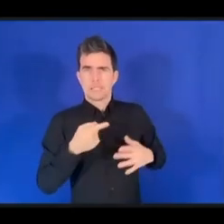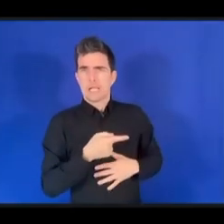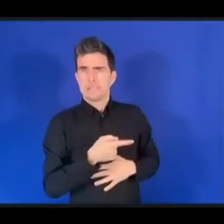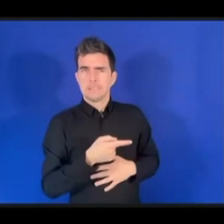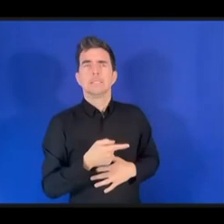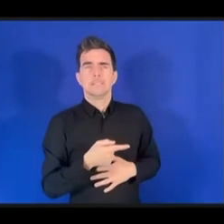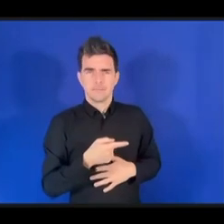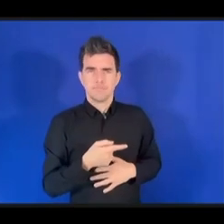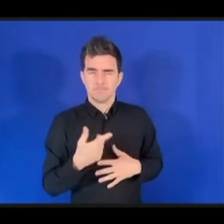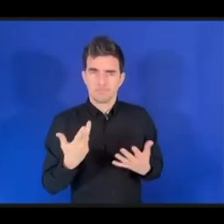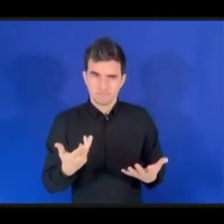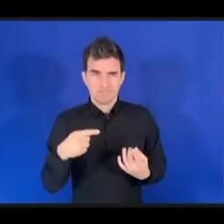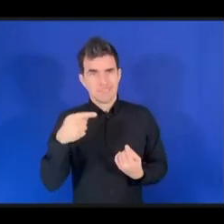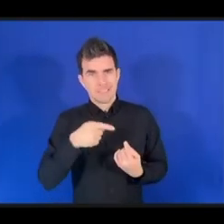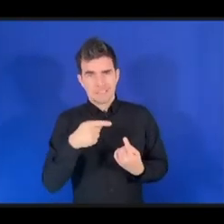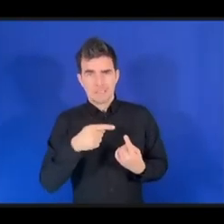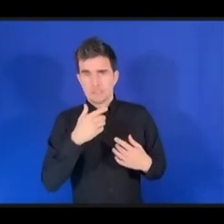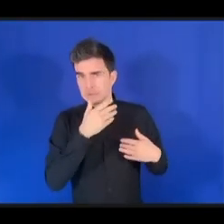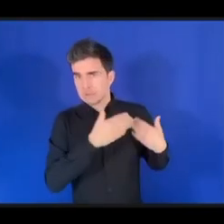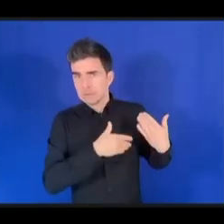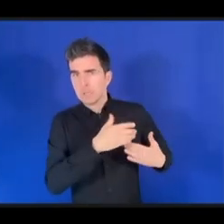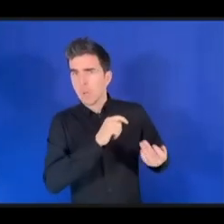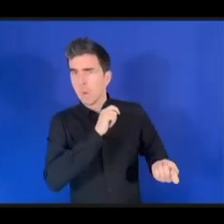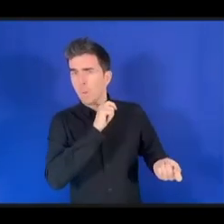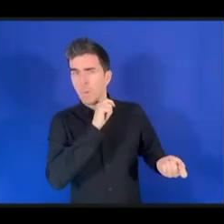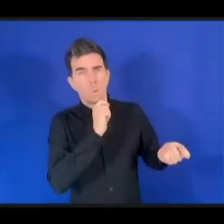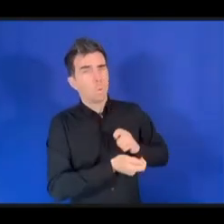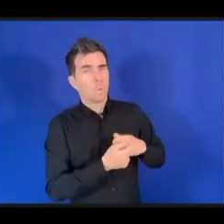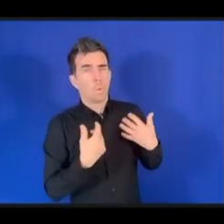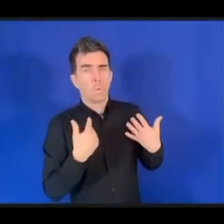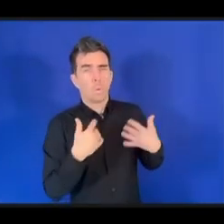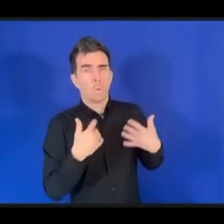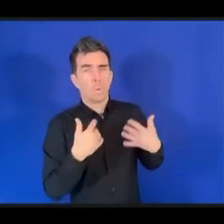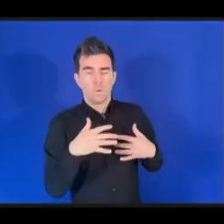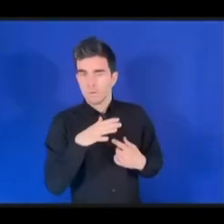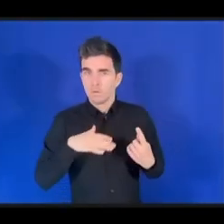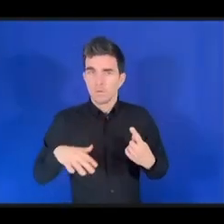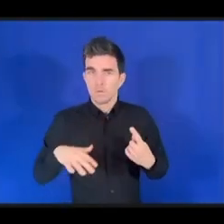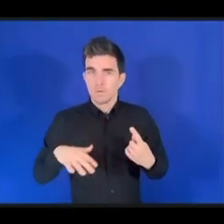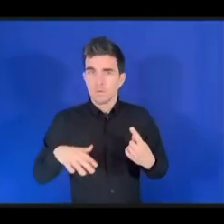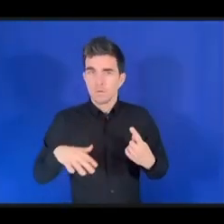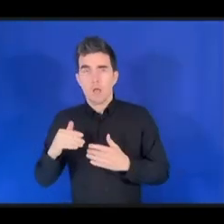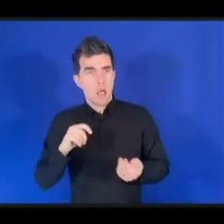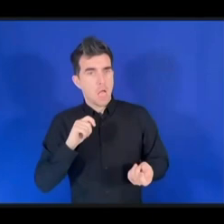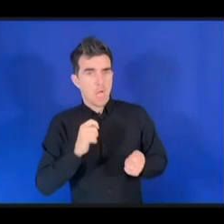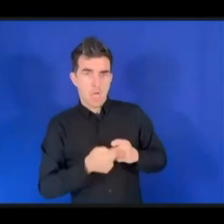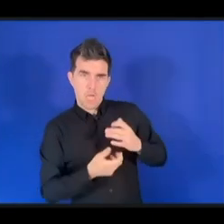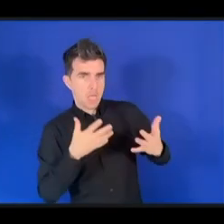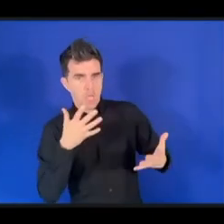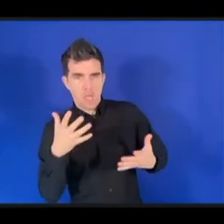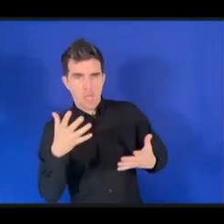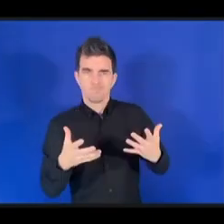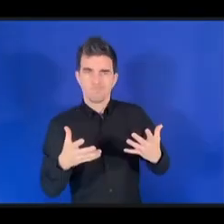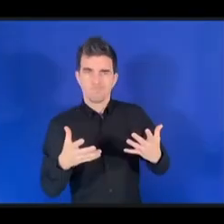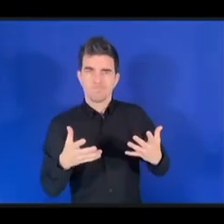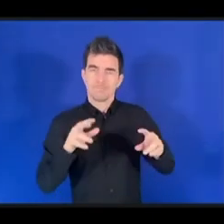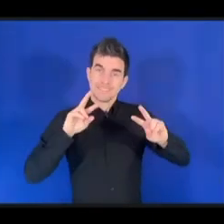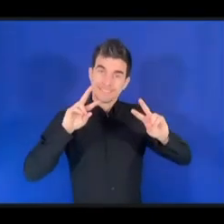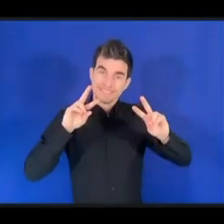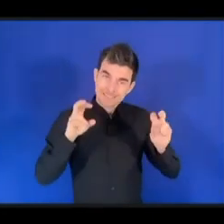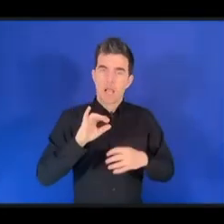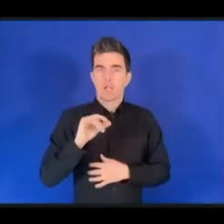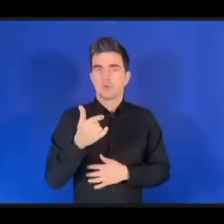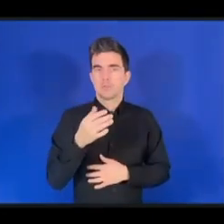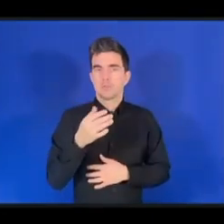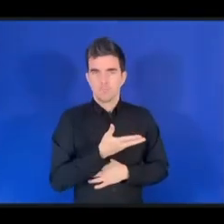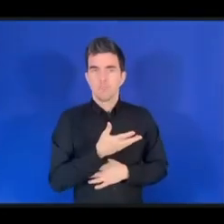例えば政成はAIはこの1年大きな話題となり本会合でも